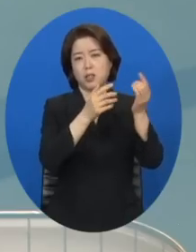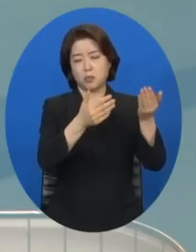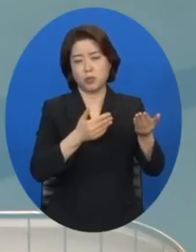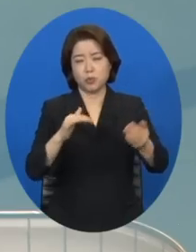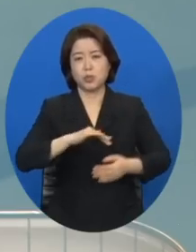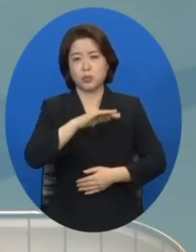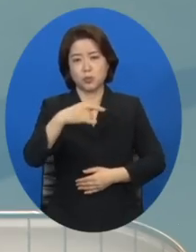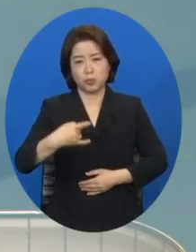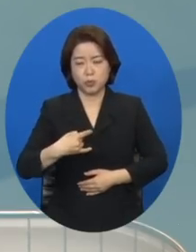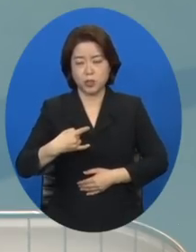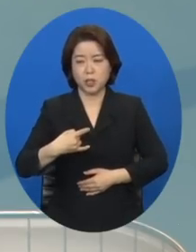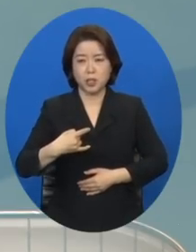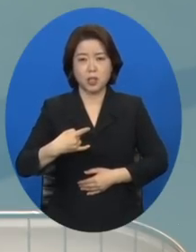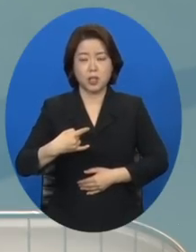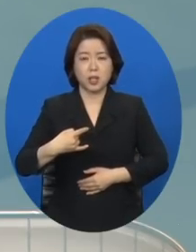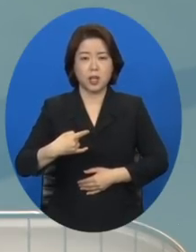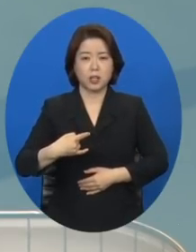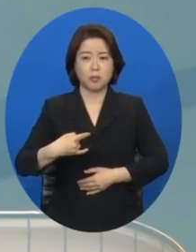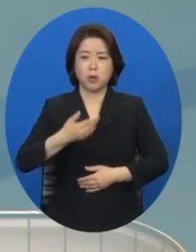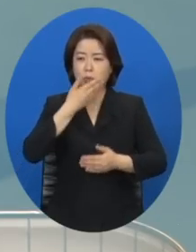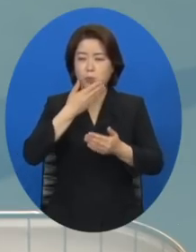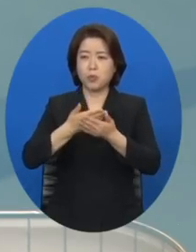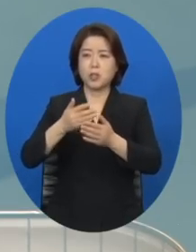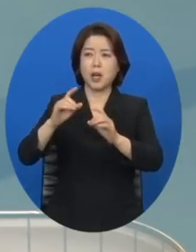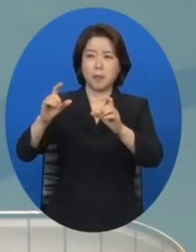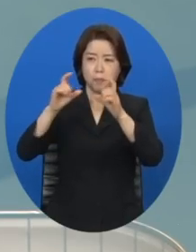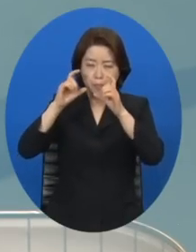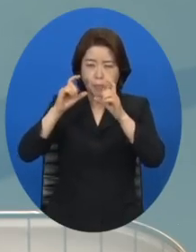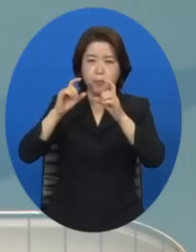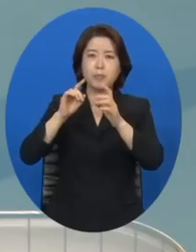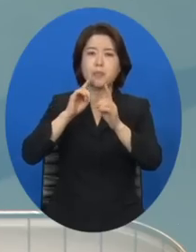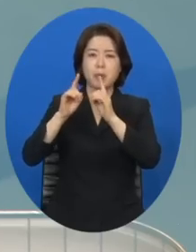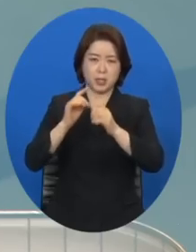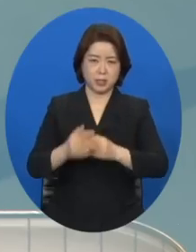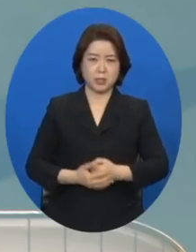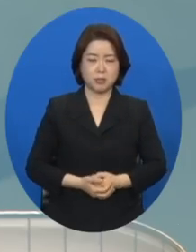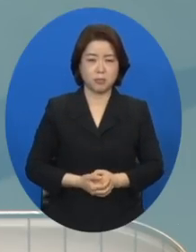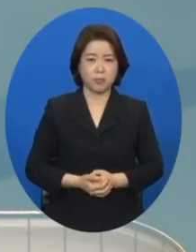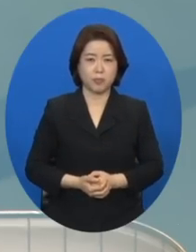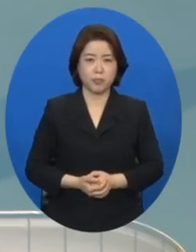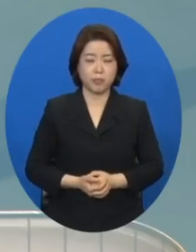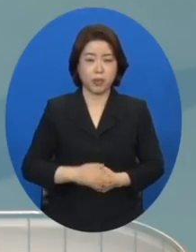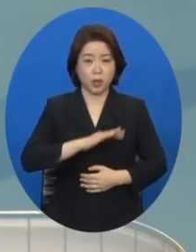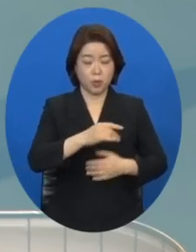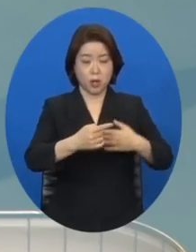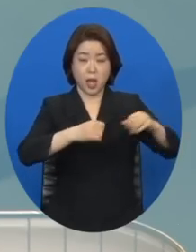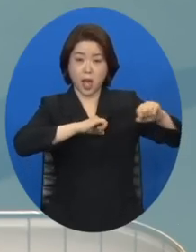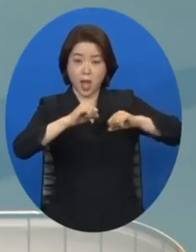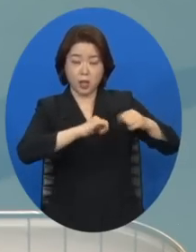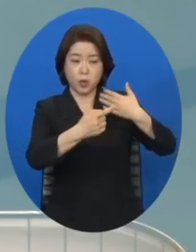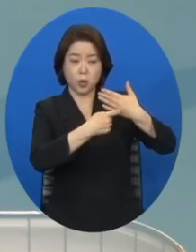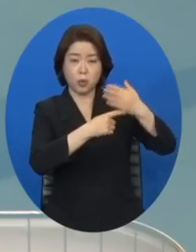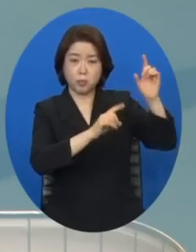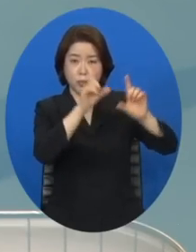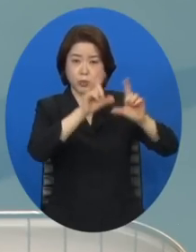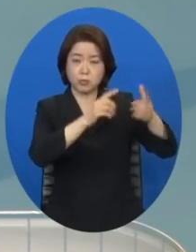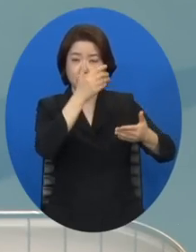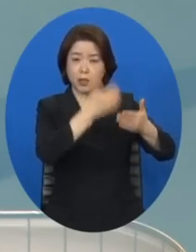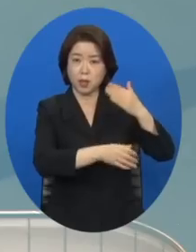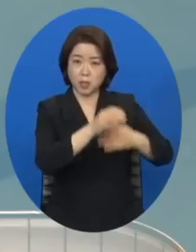우리에게 경고이기도 합니다 이것이 나의 모습은 아닌가 우리의 행위의 겉모습만 남아있는 것이 아니냐